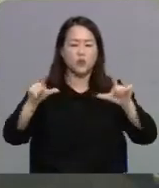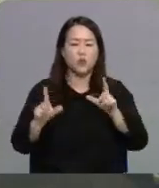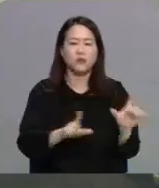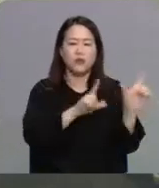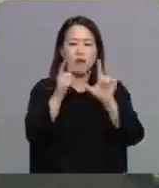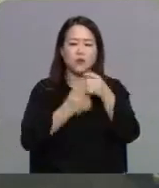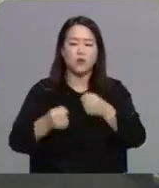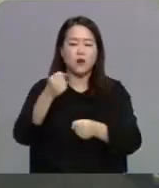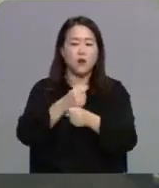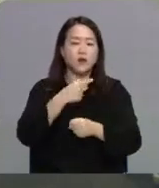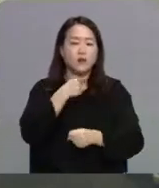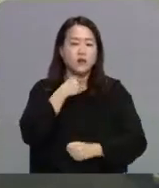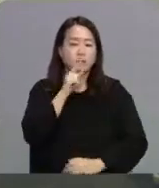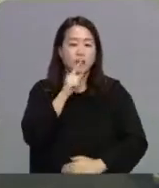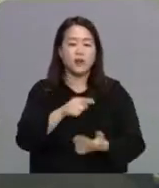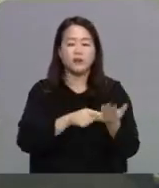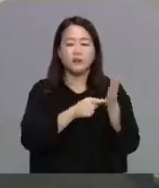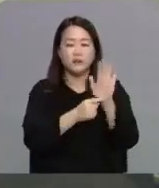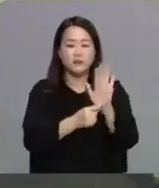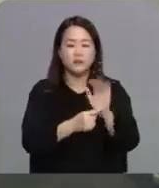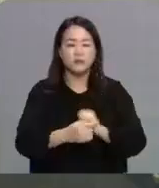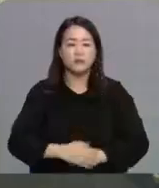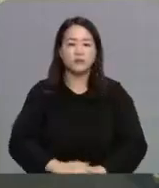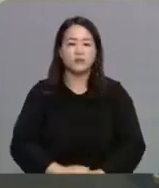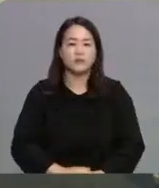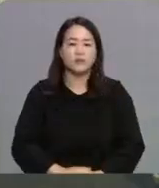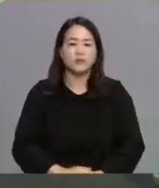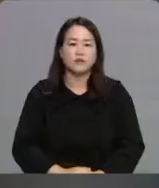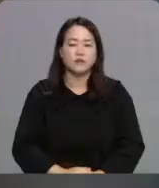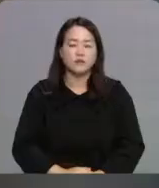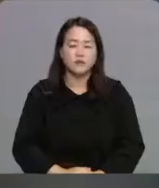싶다는 소망을 밝혔습니다. 오정현 기자입니다.